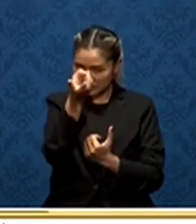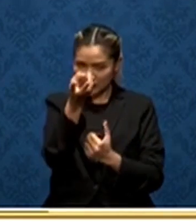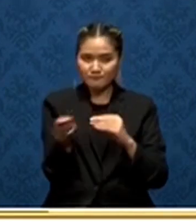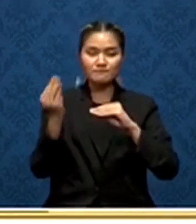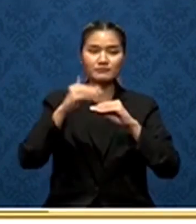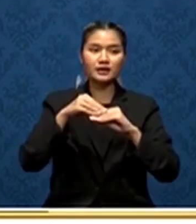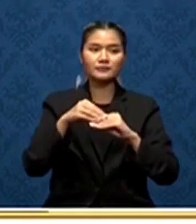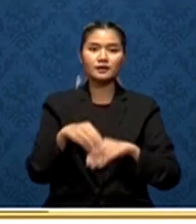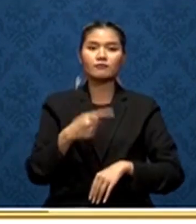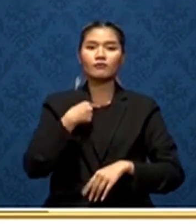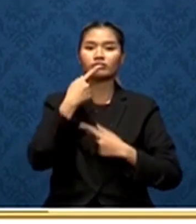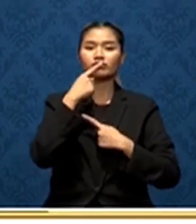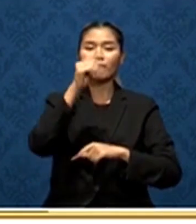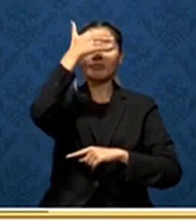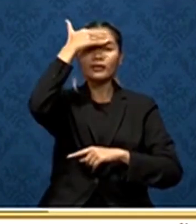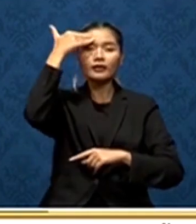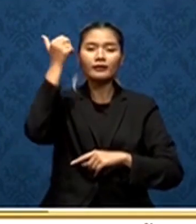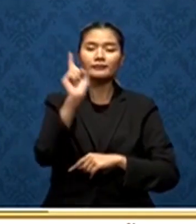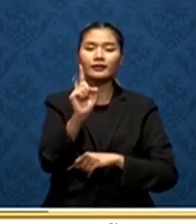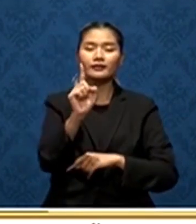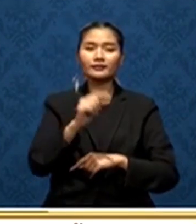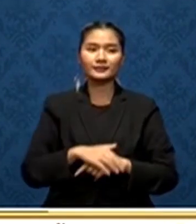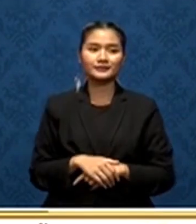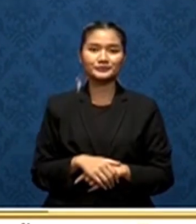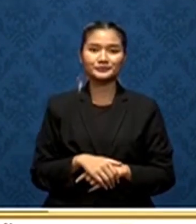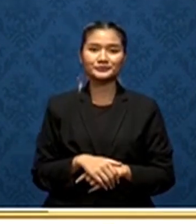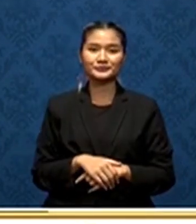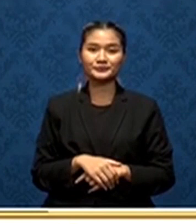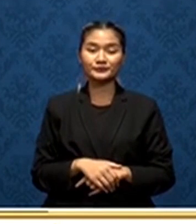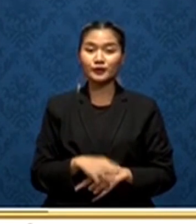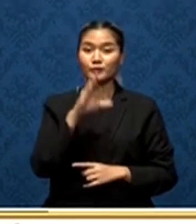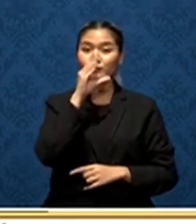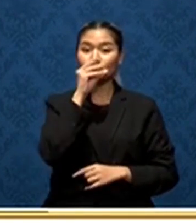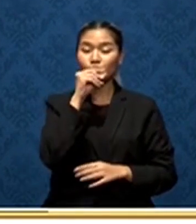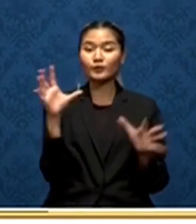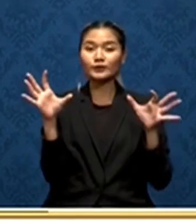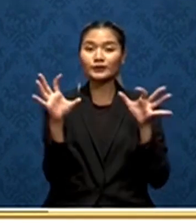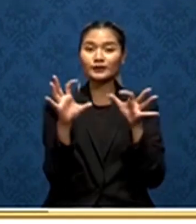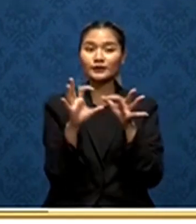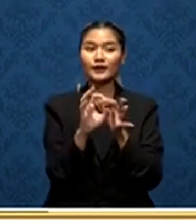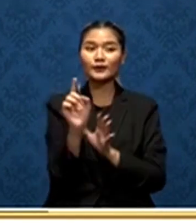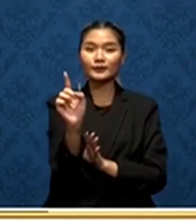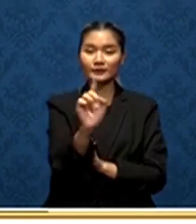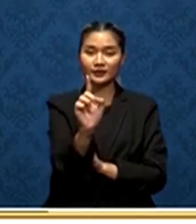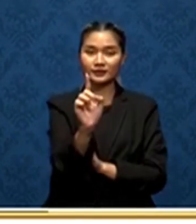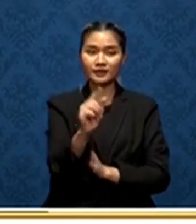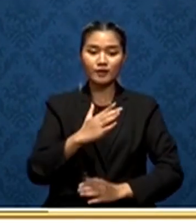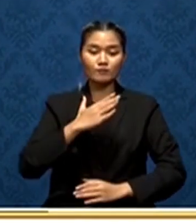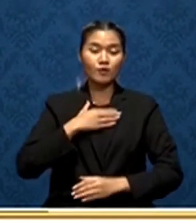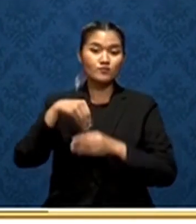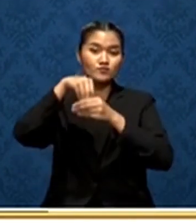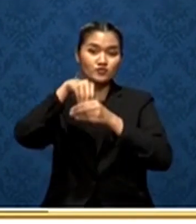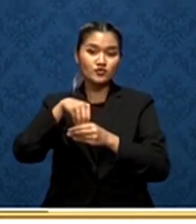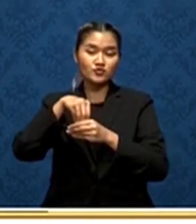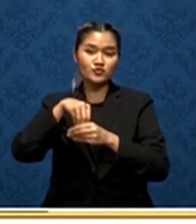บังเอิญผมลืมตอบไปท่านพูดถึงเรื่องว่าผมอยู่สะพาน